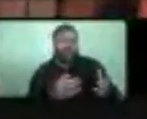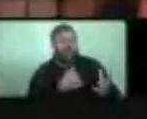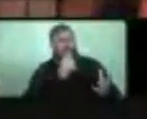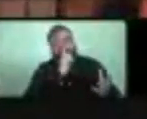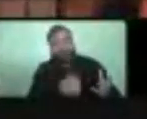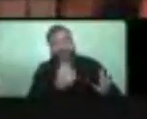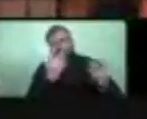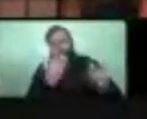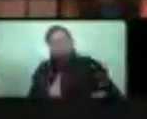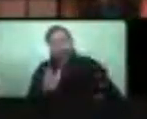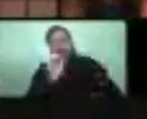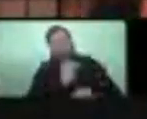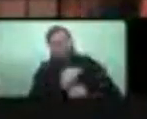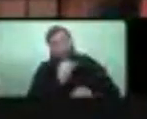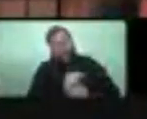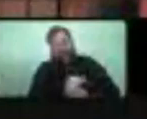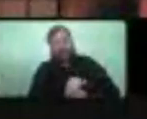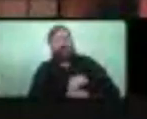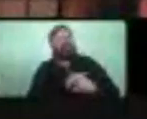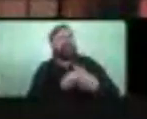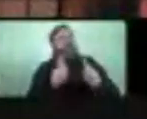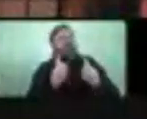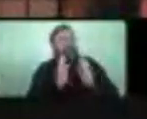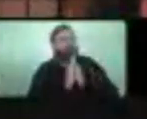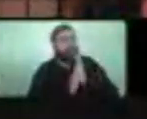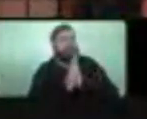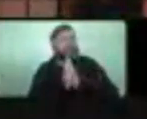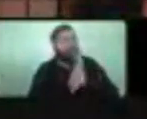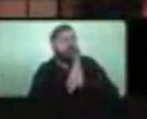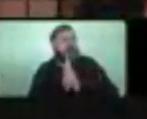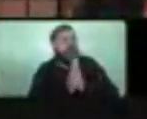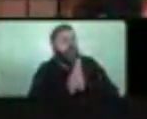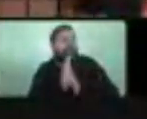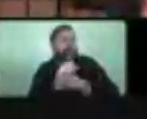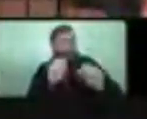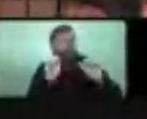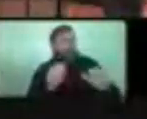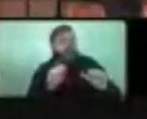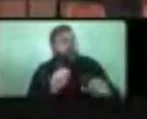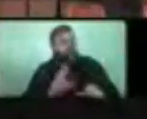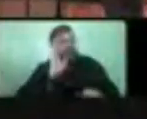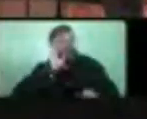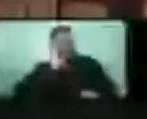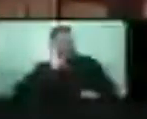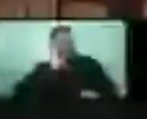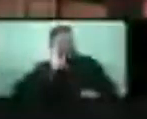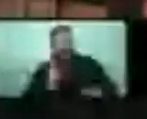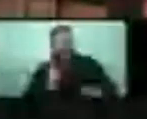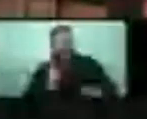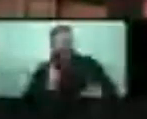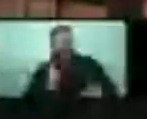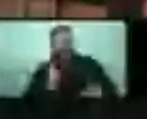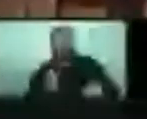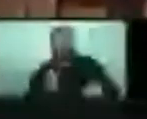na nafikiri ni jambo ambalo nafanyia kazi wakati fulani, ikiwezekana